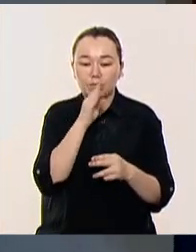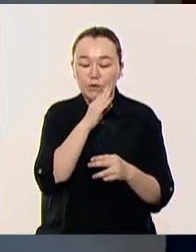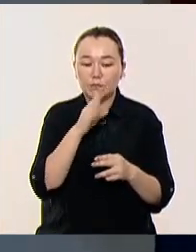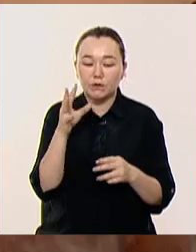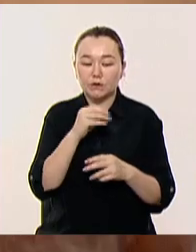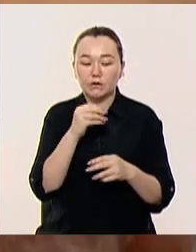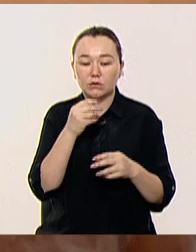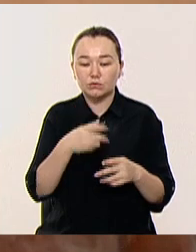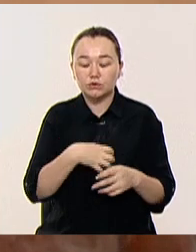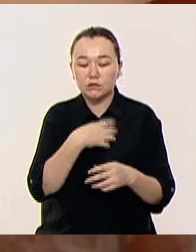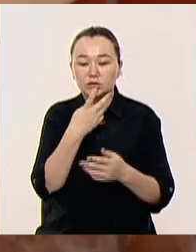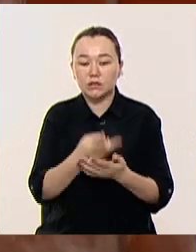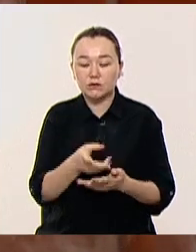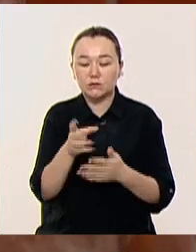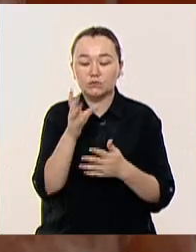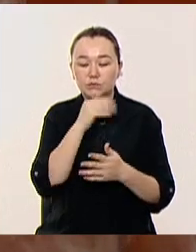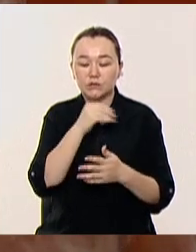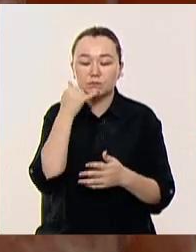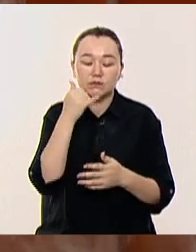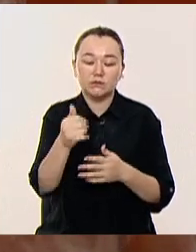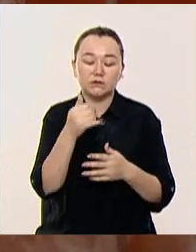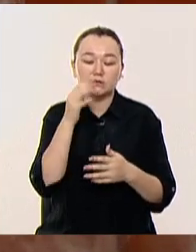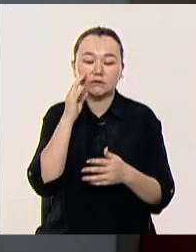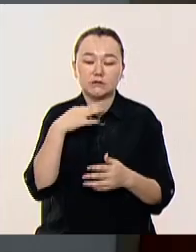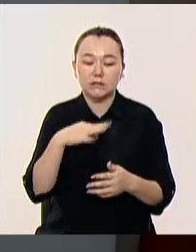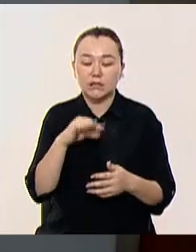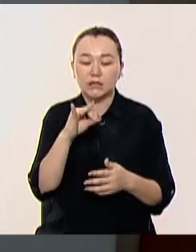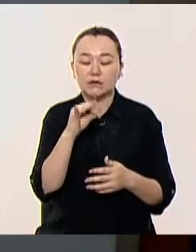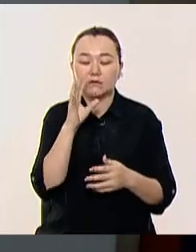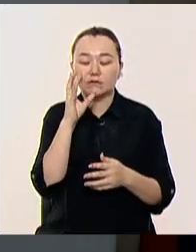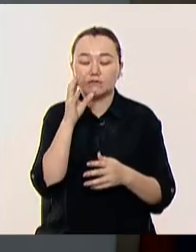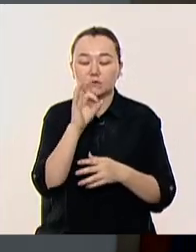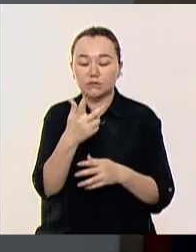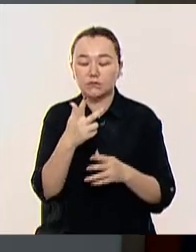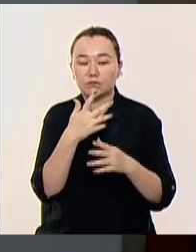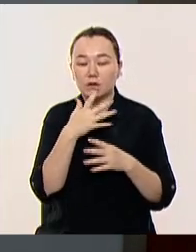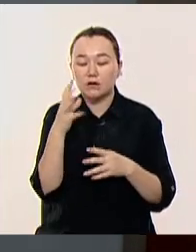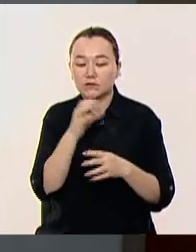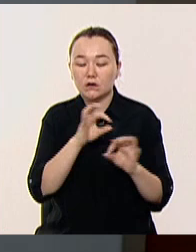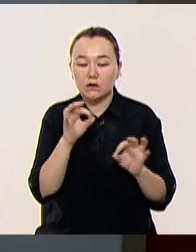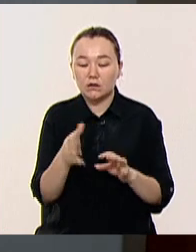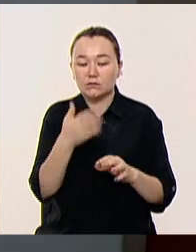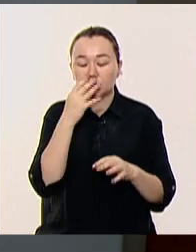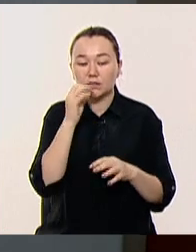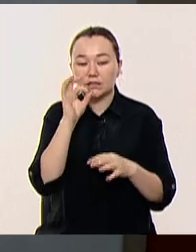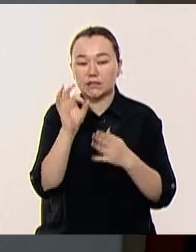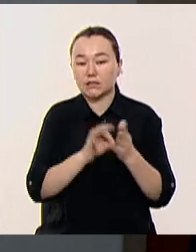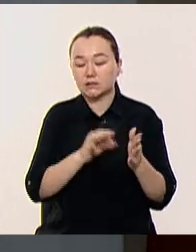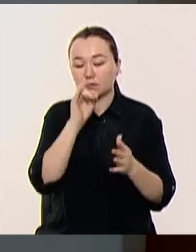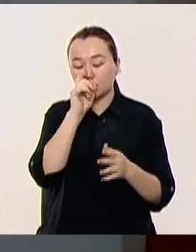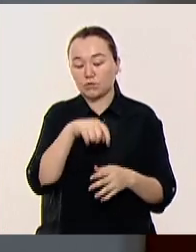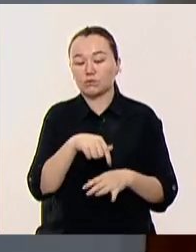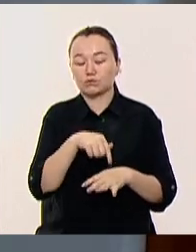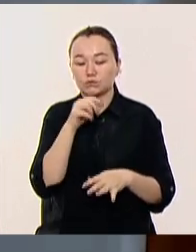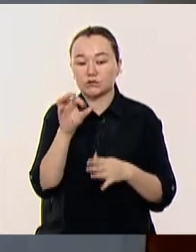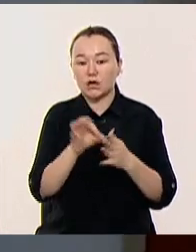обморочном состоянии они успели дозвониться до него и в скорую. Посоветят. Они говорят, что им резко стало плохо, благо они поняли, что